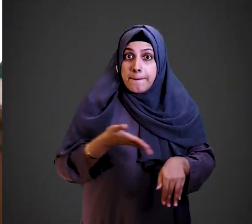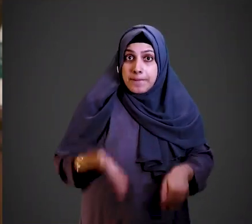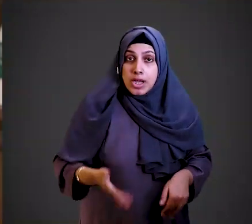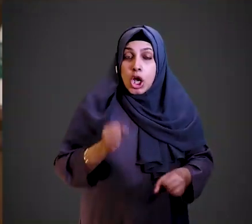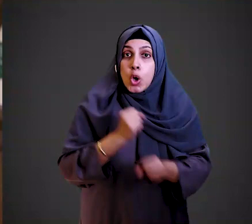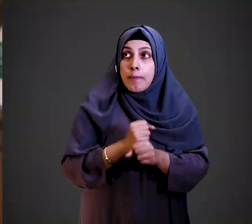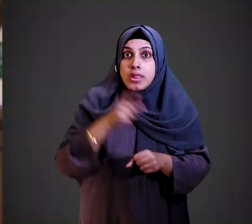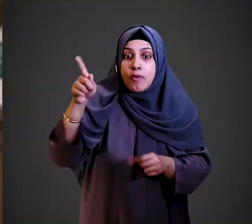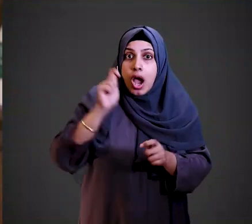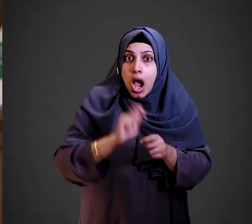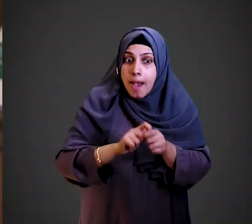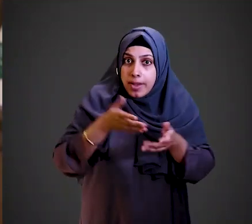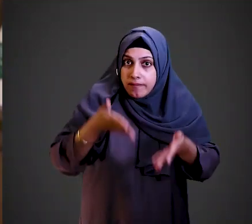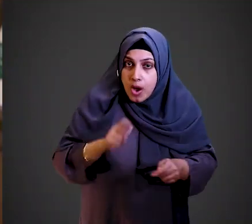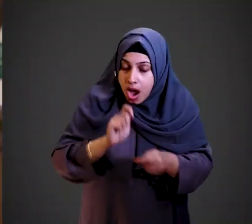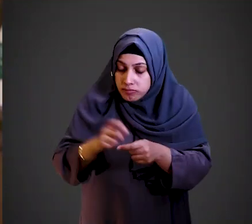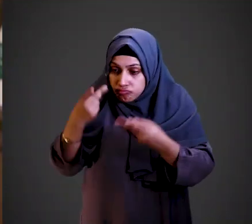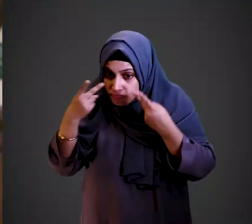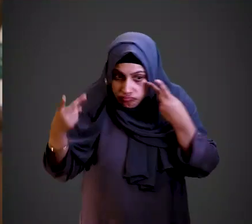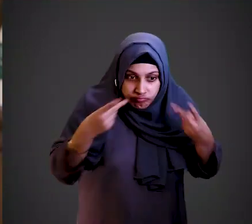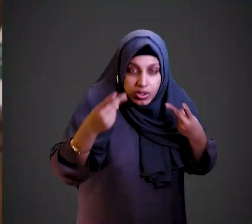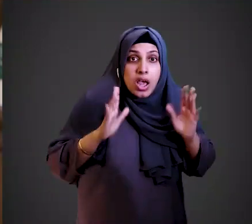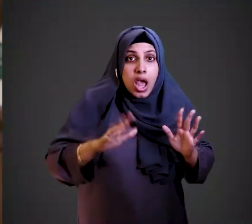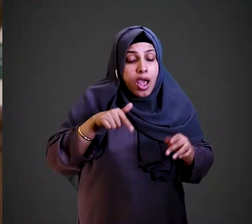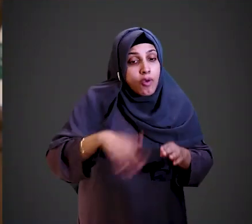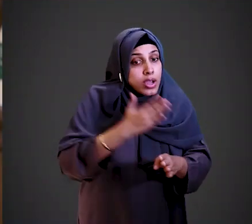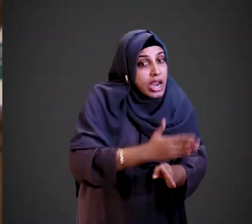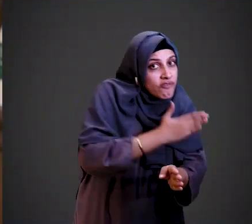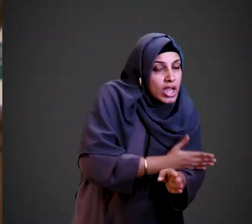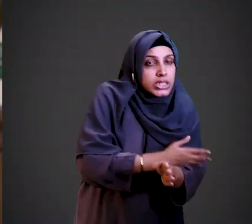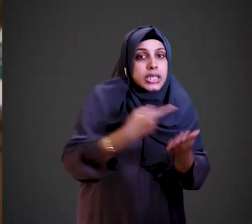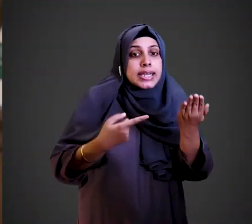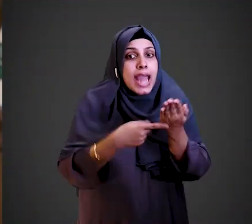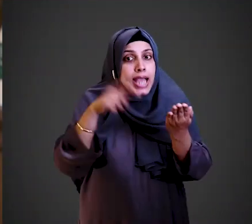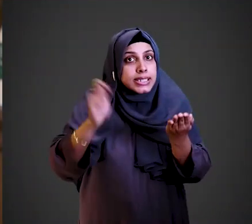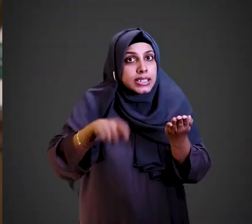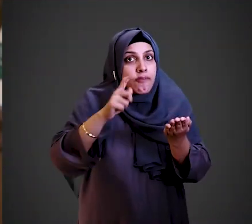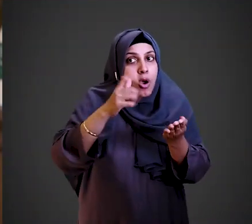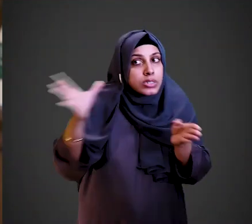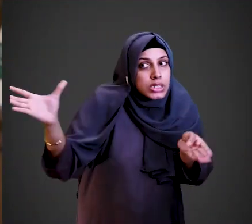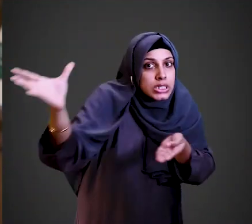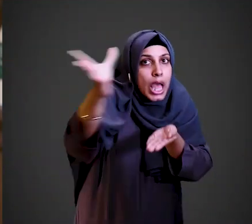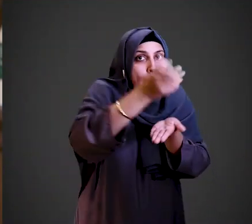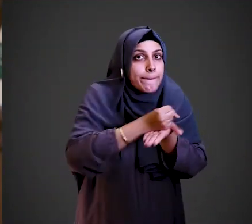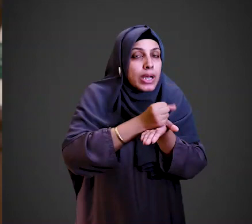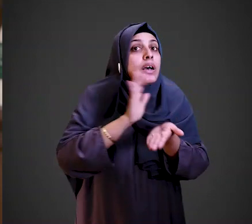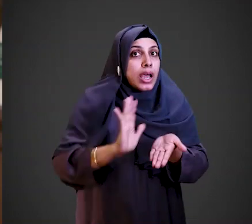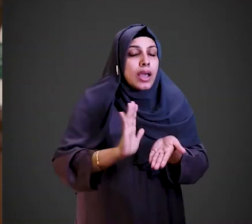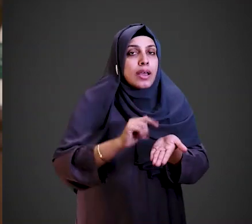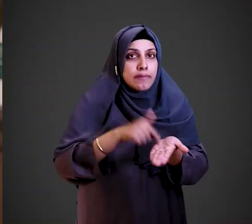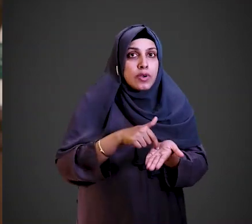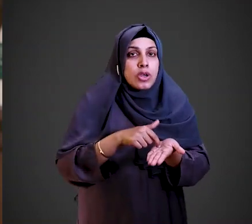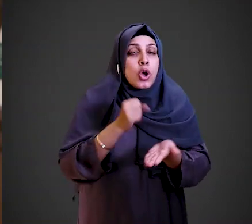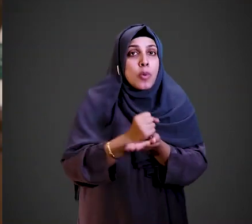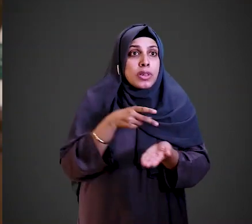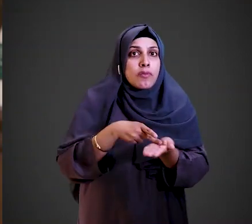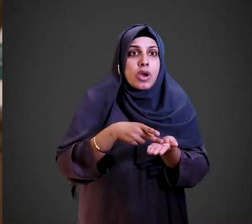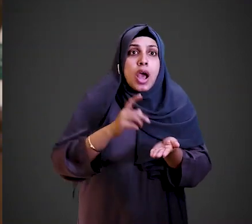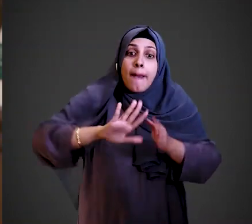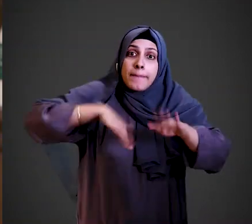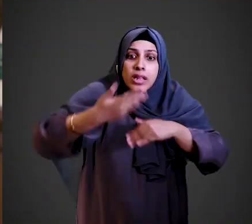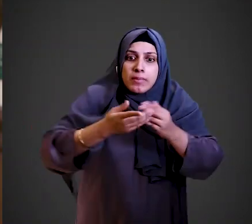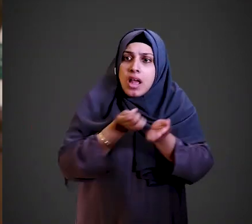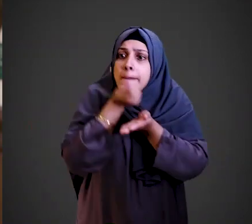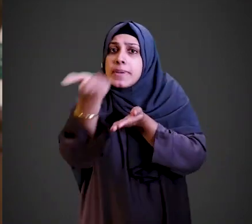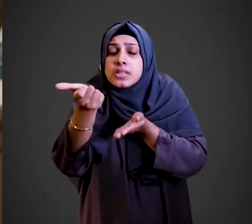اس وقت حکومت اس چیز پر کام کر رہی ہے کہ اگر ایڈوانس جو ٹیکس کلیکٹ کرتی ہے حکومت